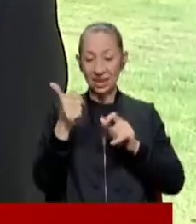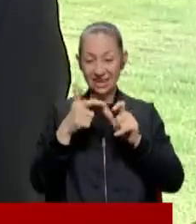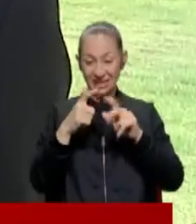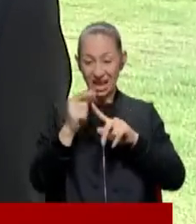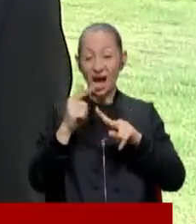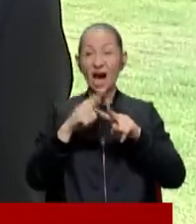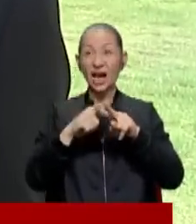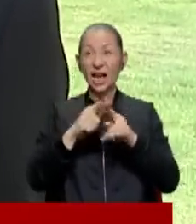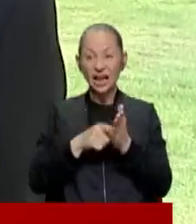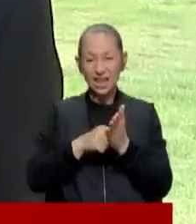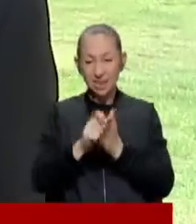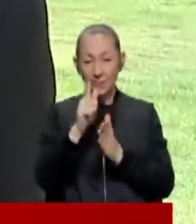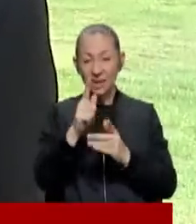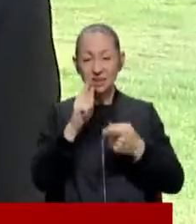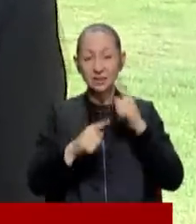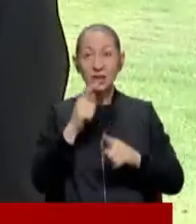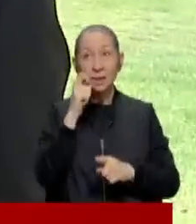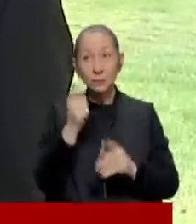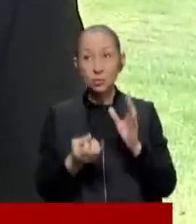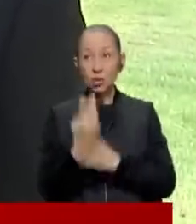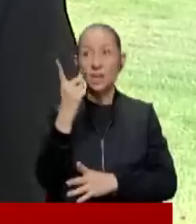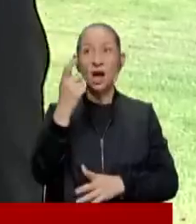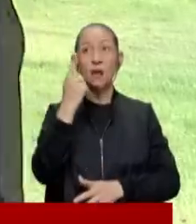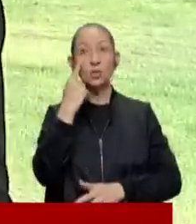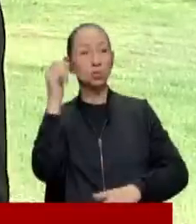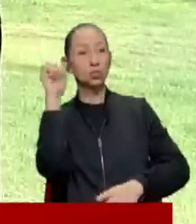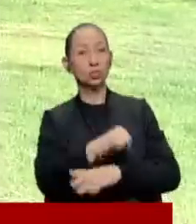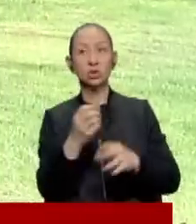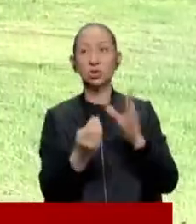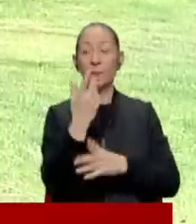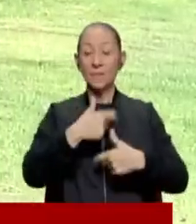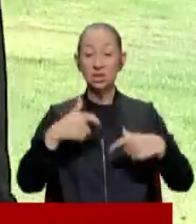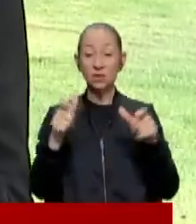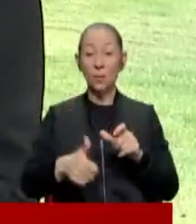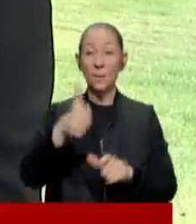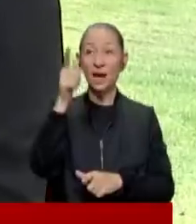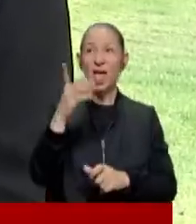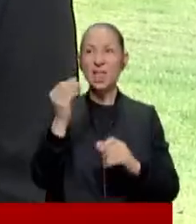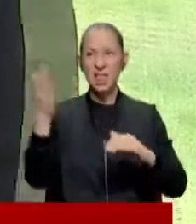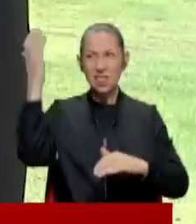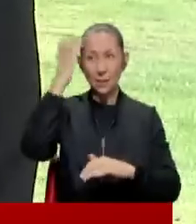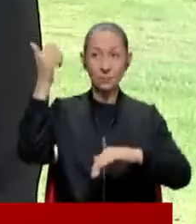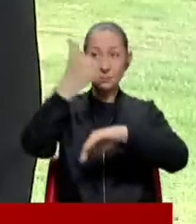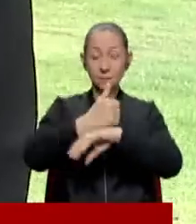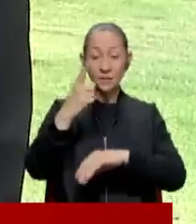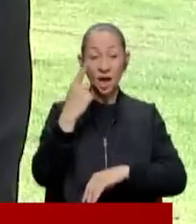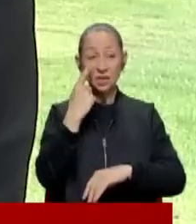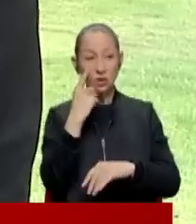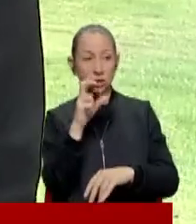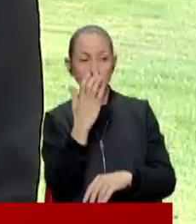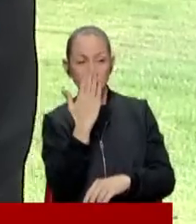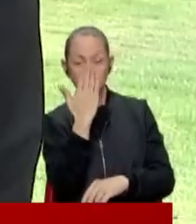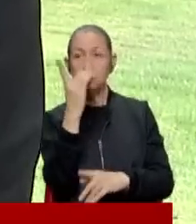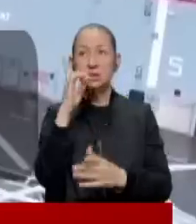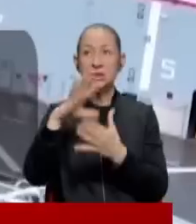altından Bir siyasal İslamcı çıktı Bir Atatürk düşmanı çıktı Milli Savunma Bakanlığının en tepesinde Atatürk'e husumet